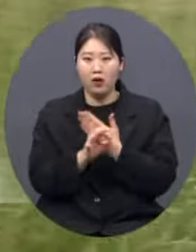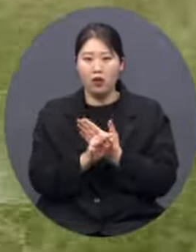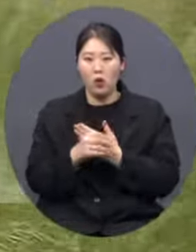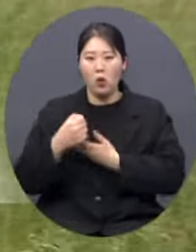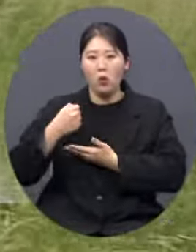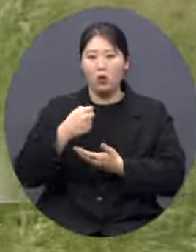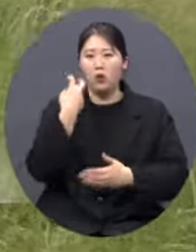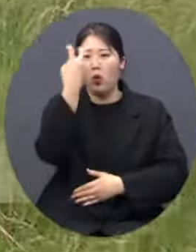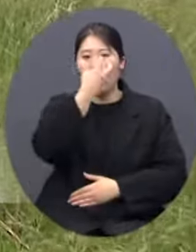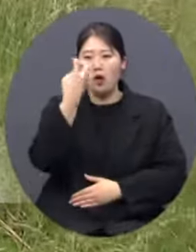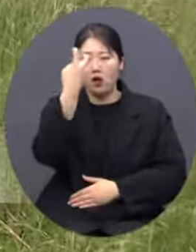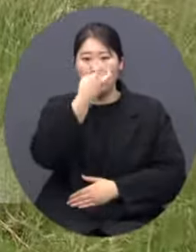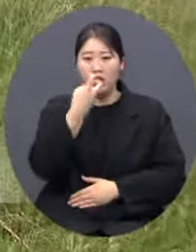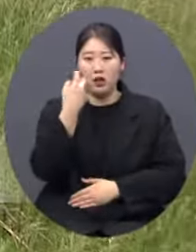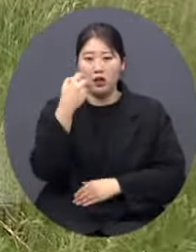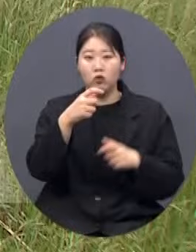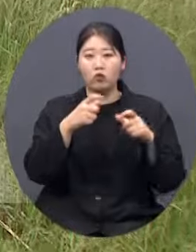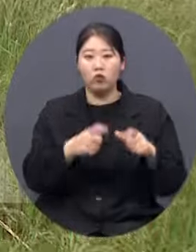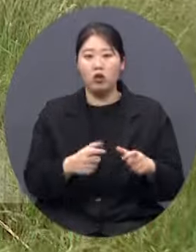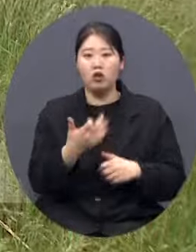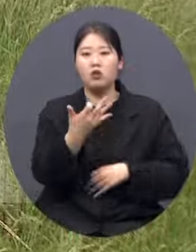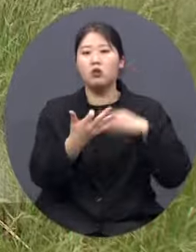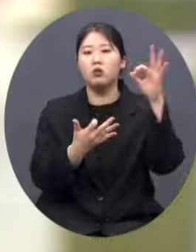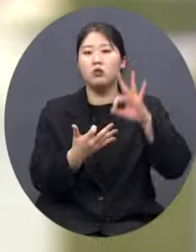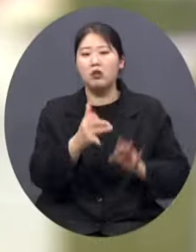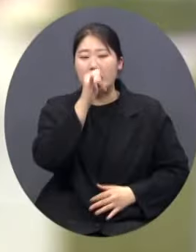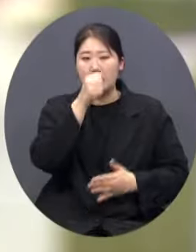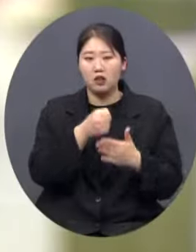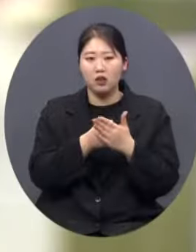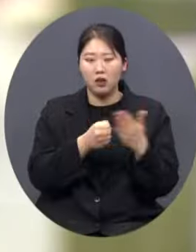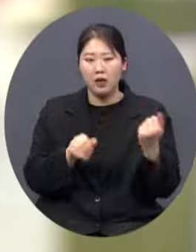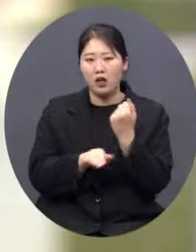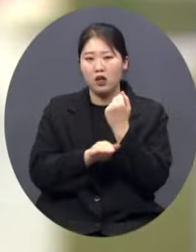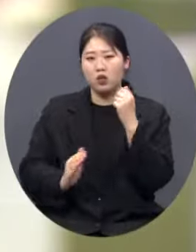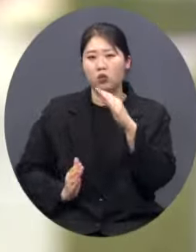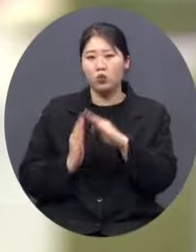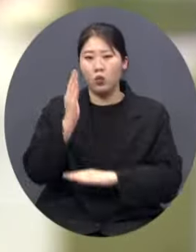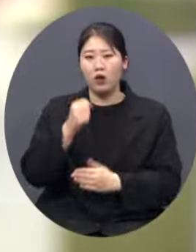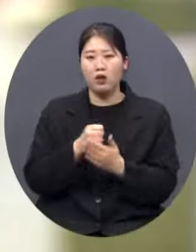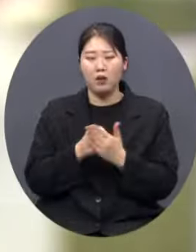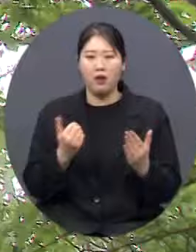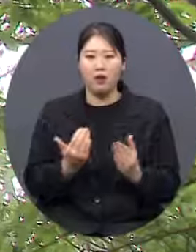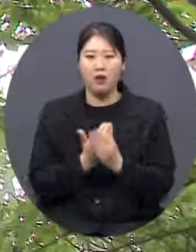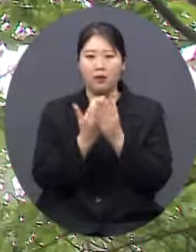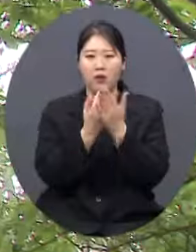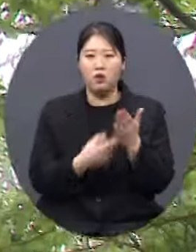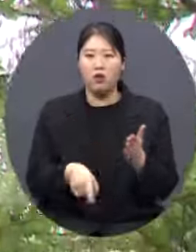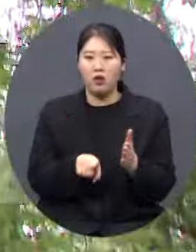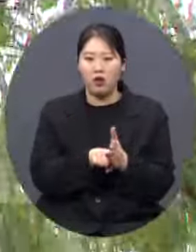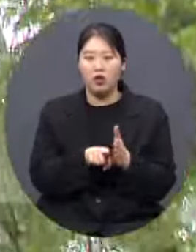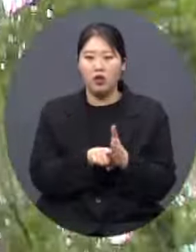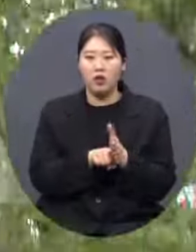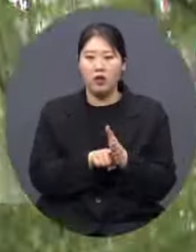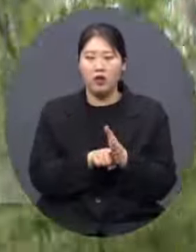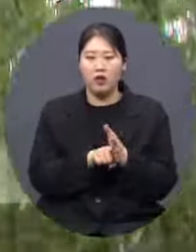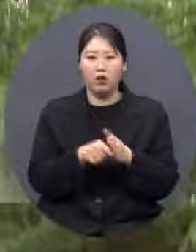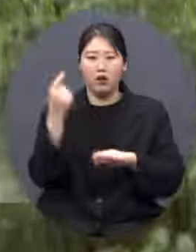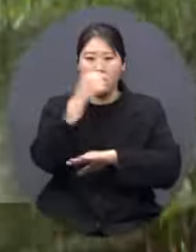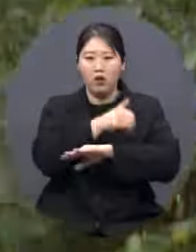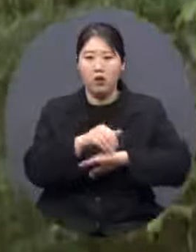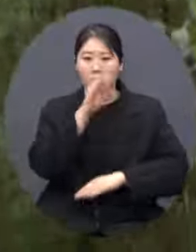지역이 19% 기준인 10% 초과해 개발을 위한 지구 단위 계획을 세울 수